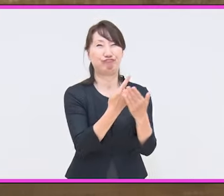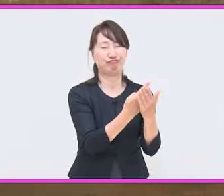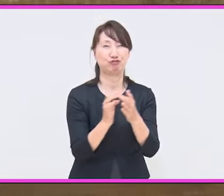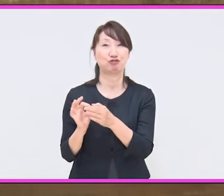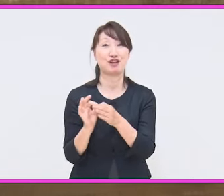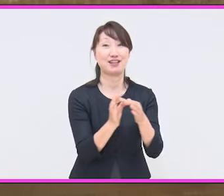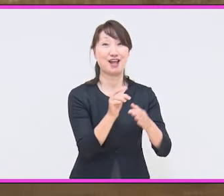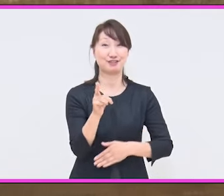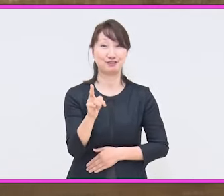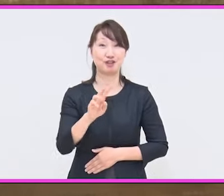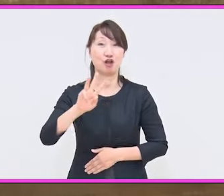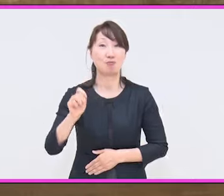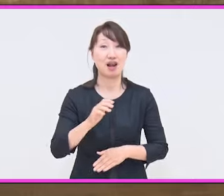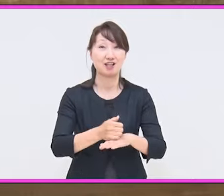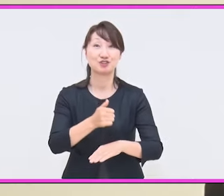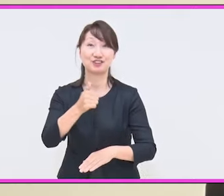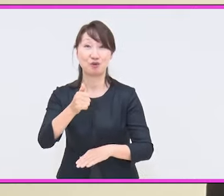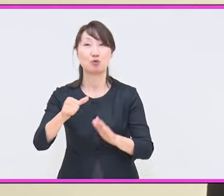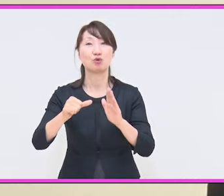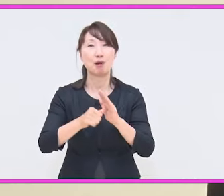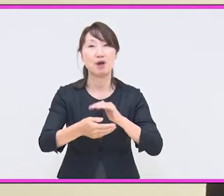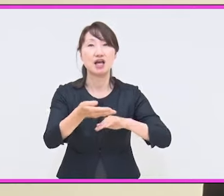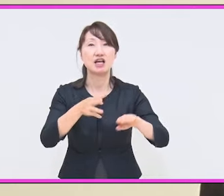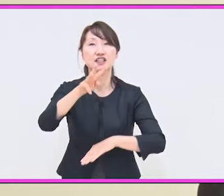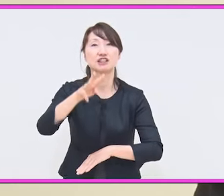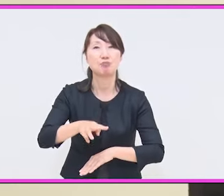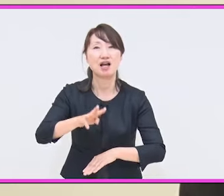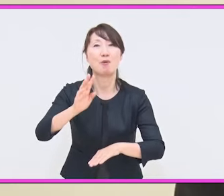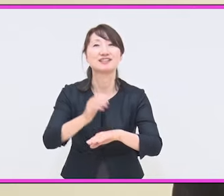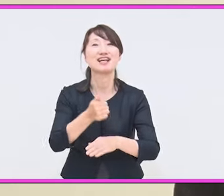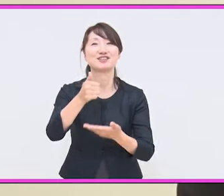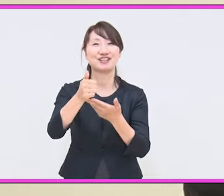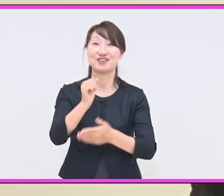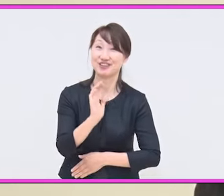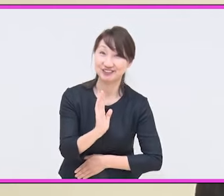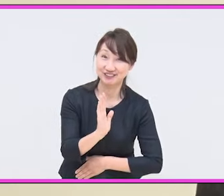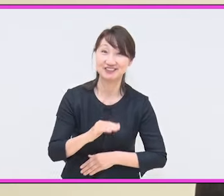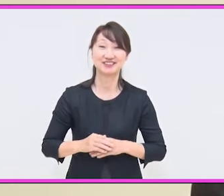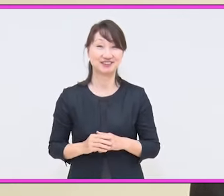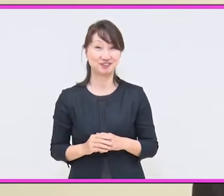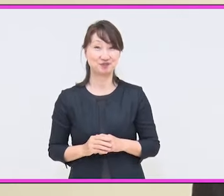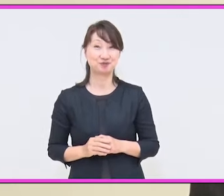場しているパラアスリートの島川慎一選手です。よろしくお願いいたします。